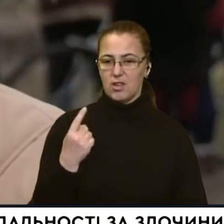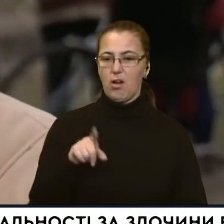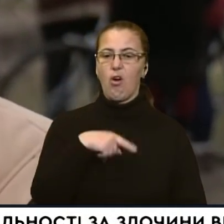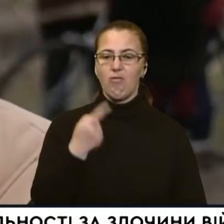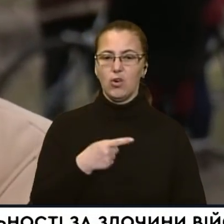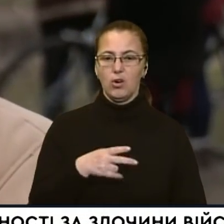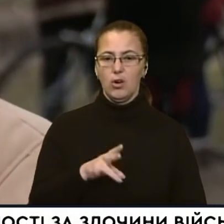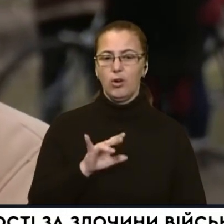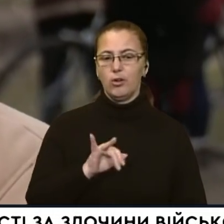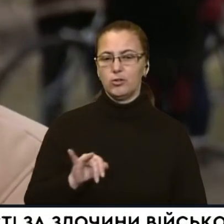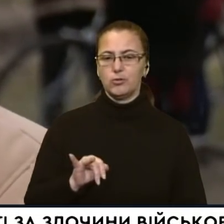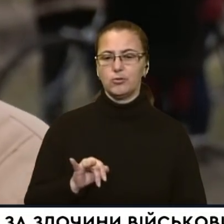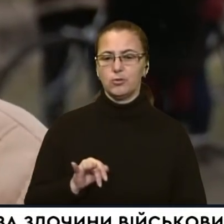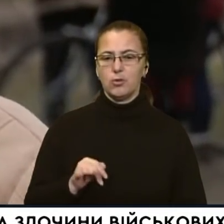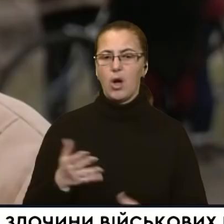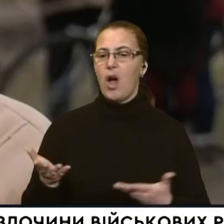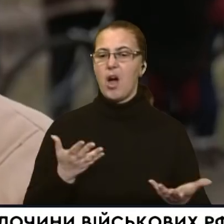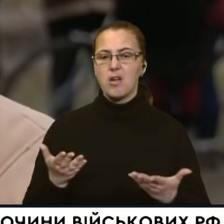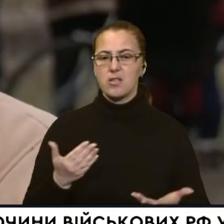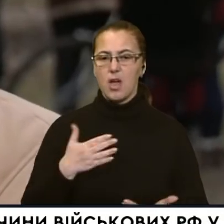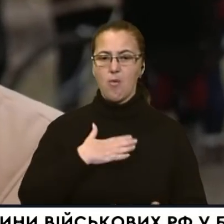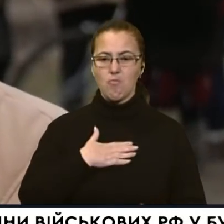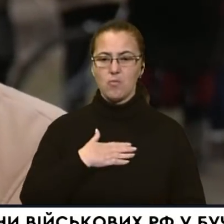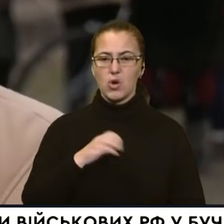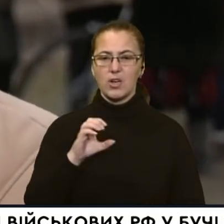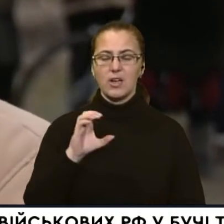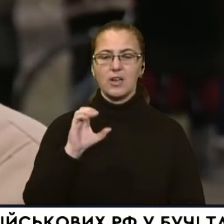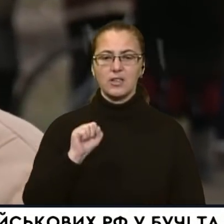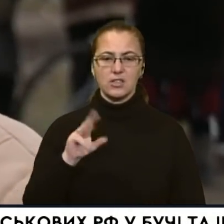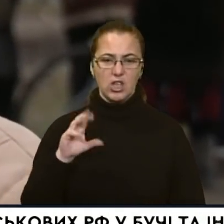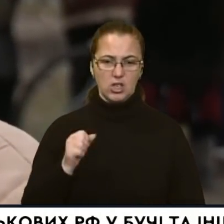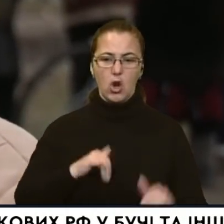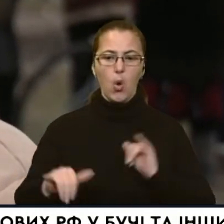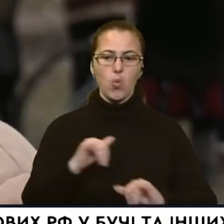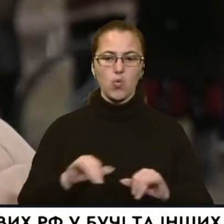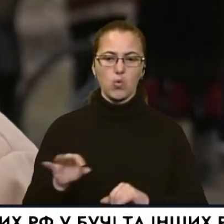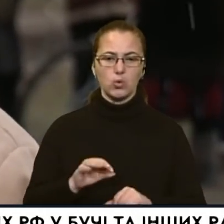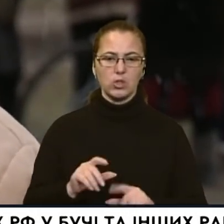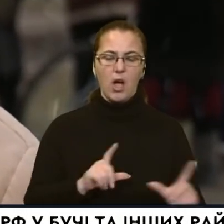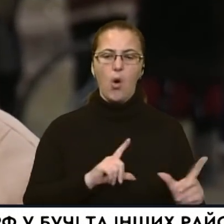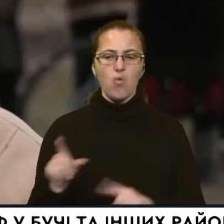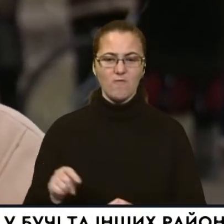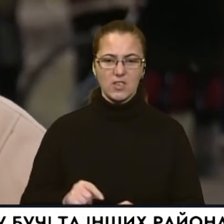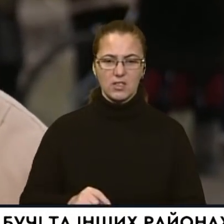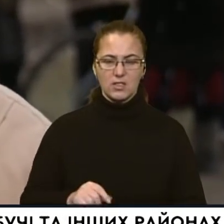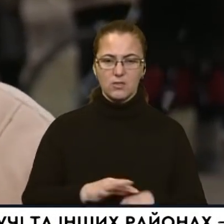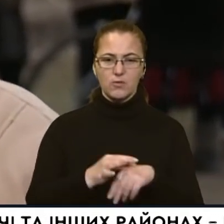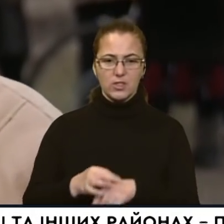каже: ну, де мій Саша? Вони: куди ви його увезли? Вони: